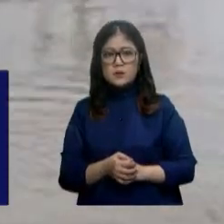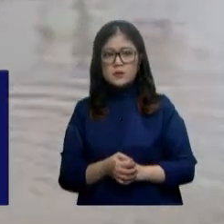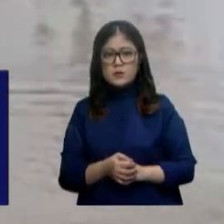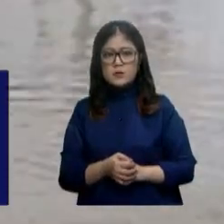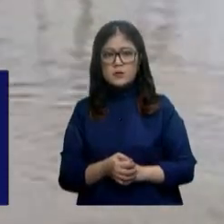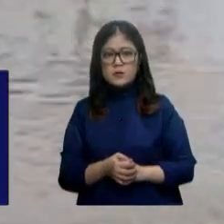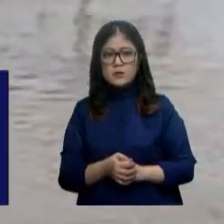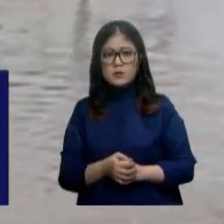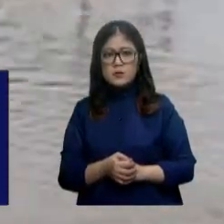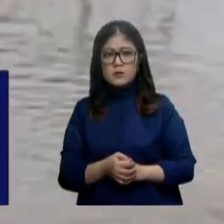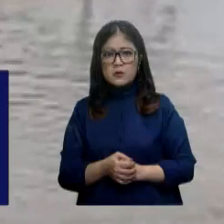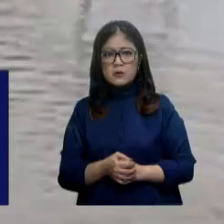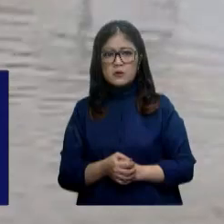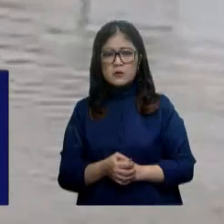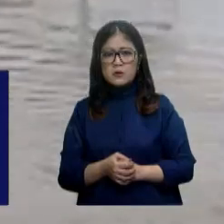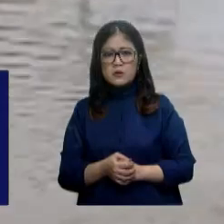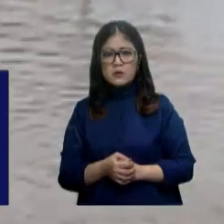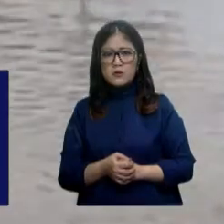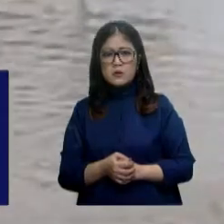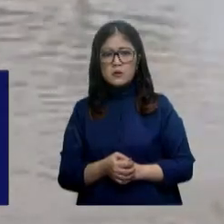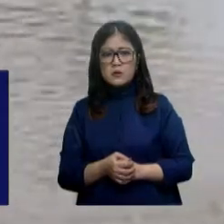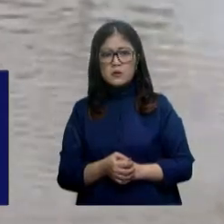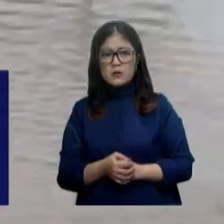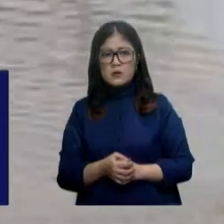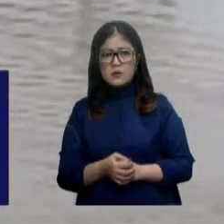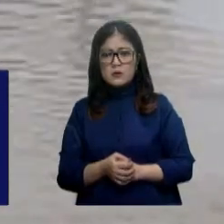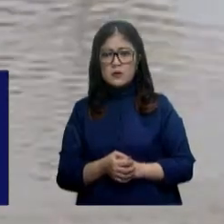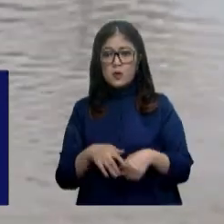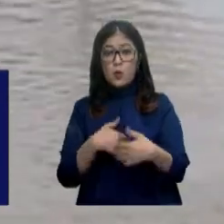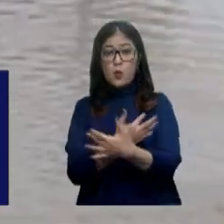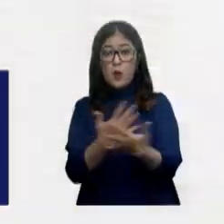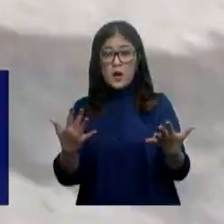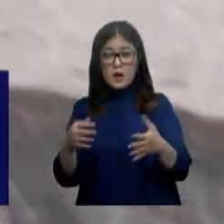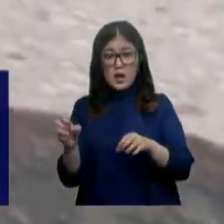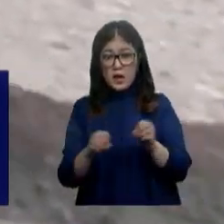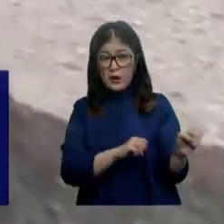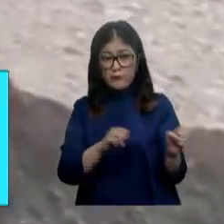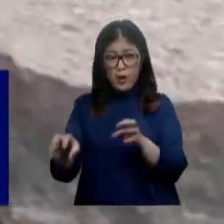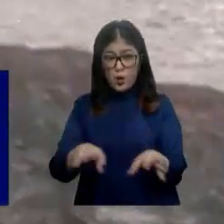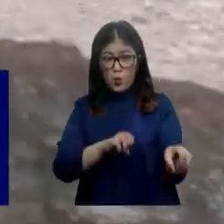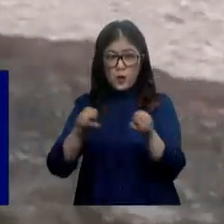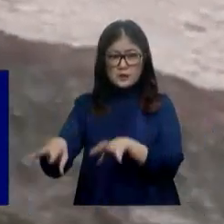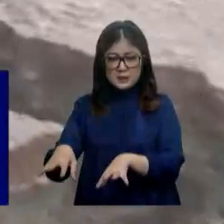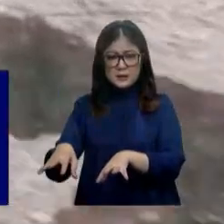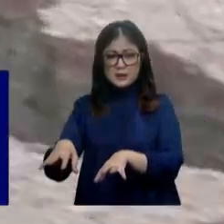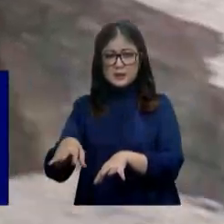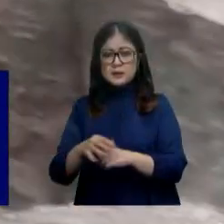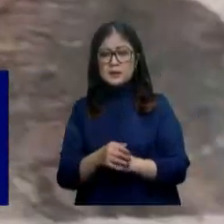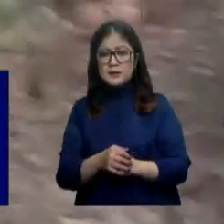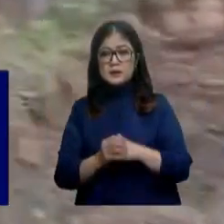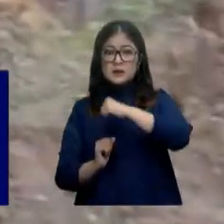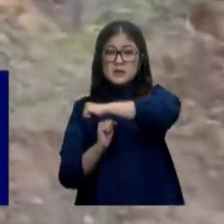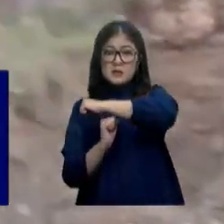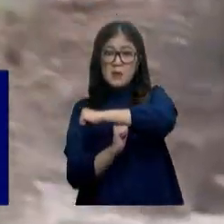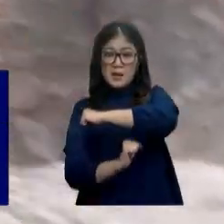dengan sasaran yaitu jiwa, kemudian harta benda. Banjir ini juga merobohkan jembatan penghubung